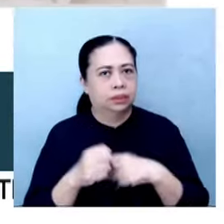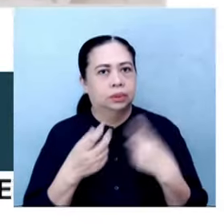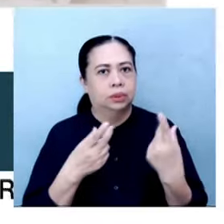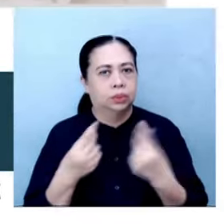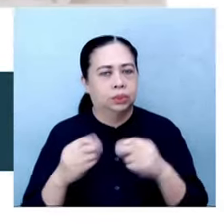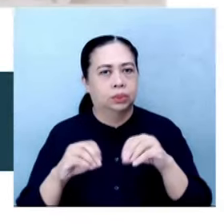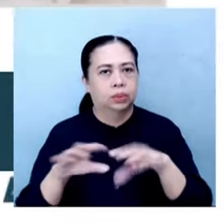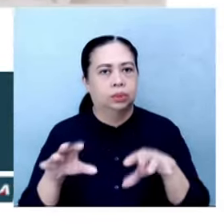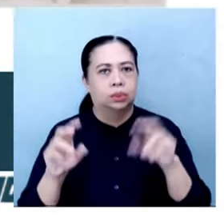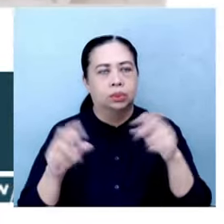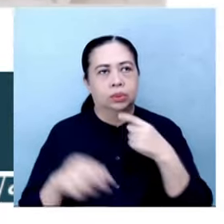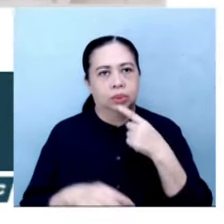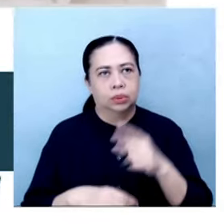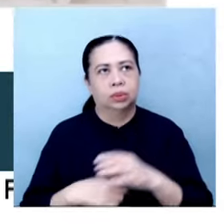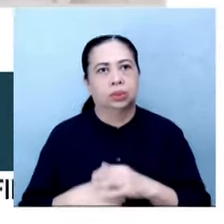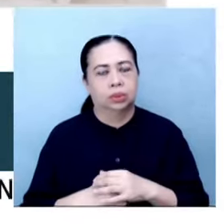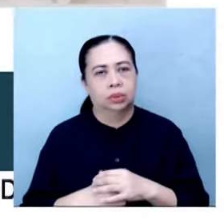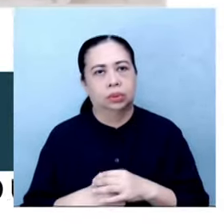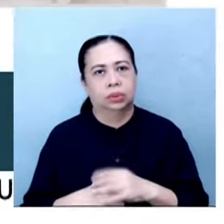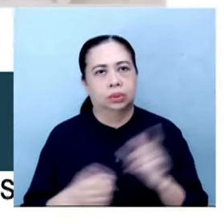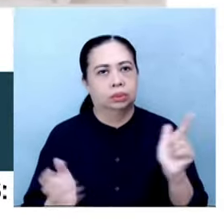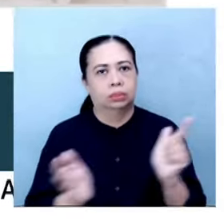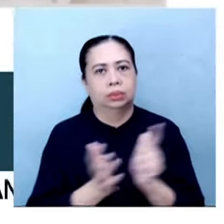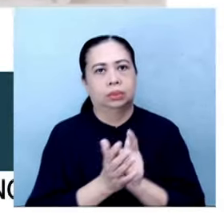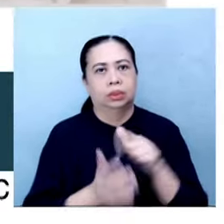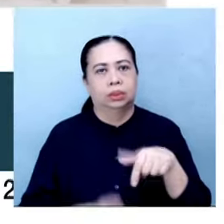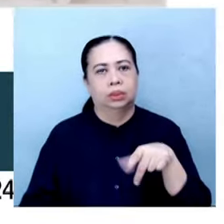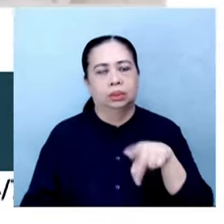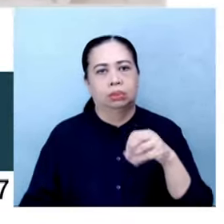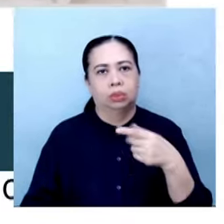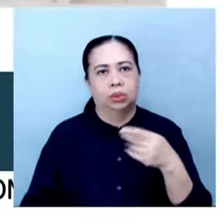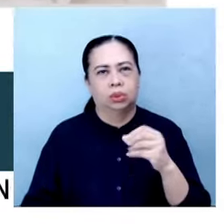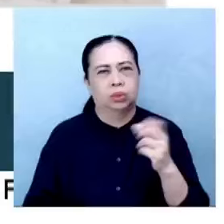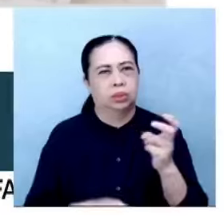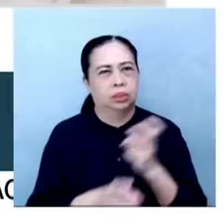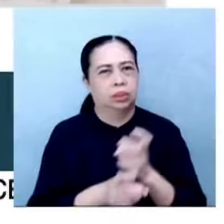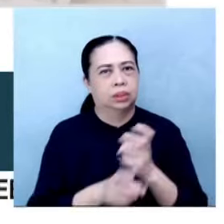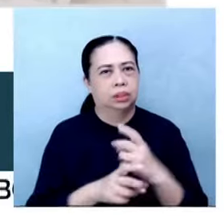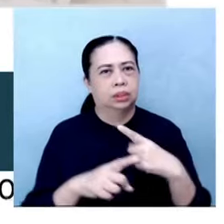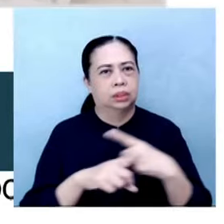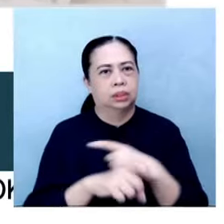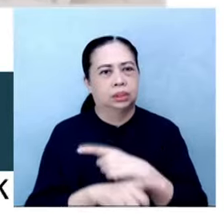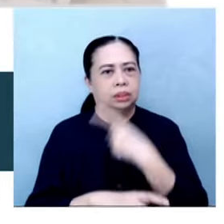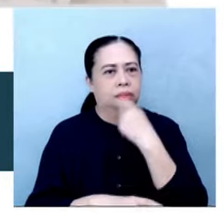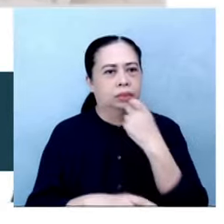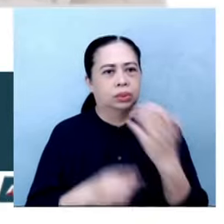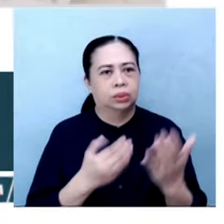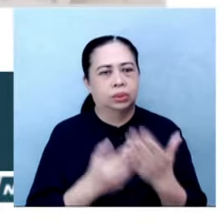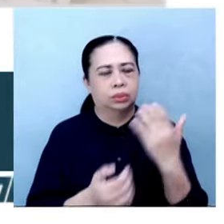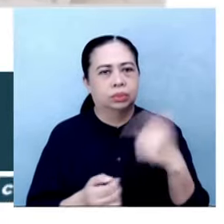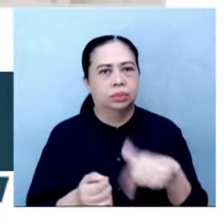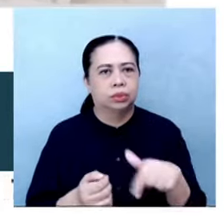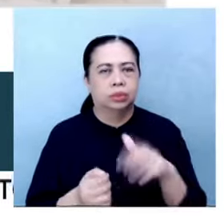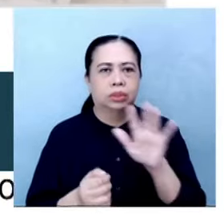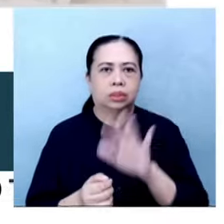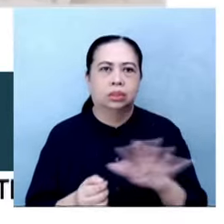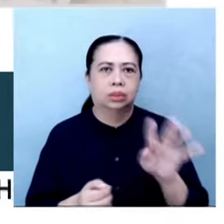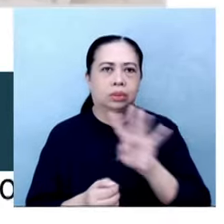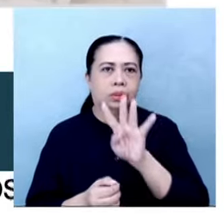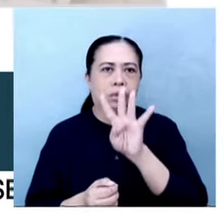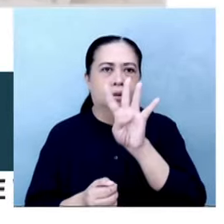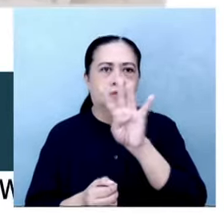yung sinasabing pagbabawal dito. May komplikasyon din po dahil sa halos himigit kumulang,